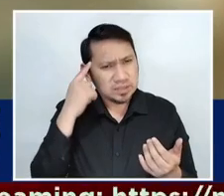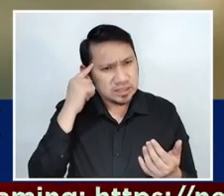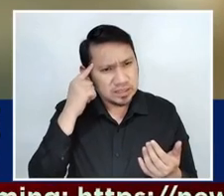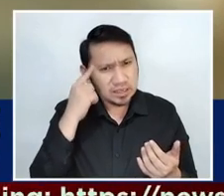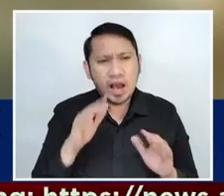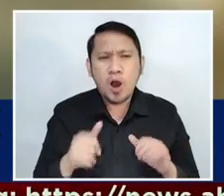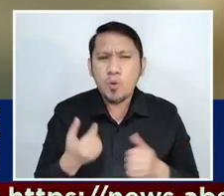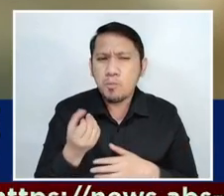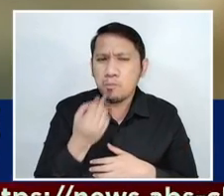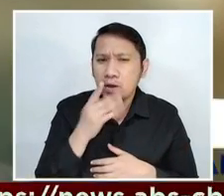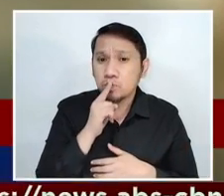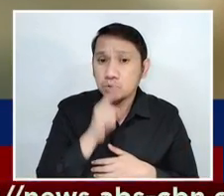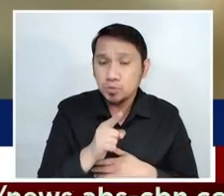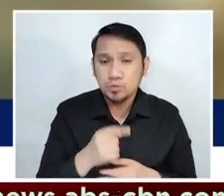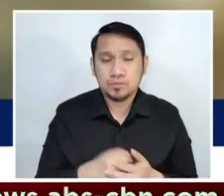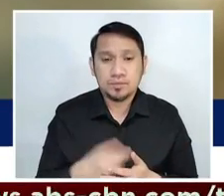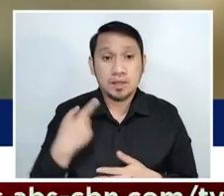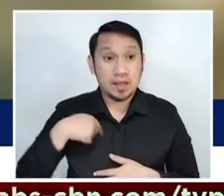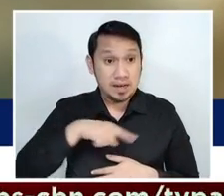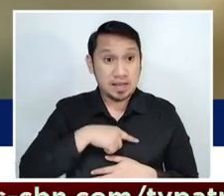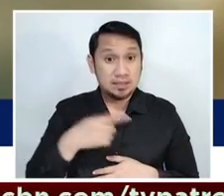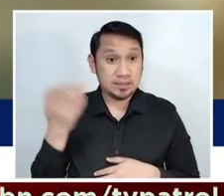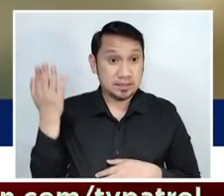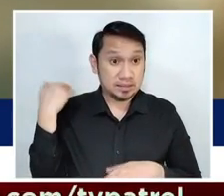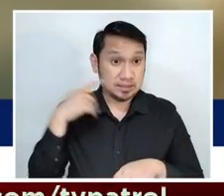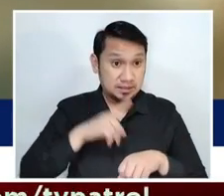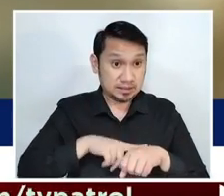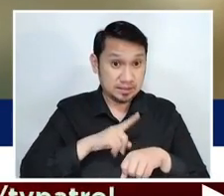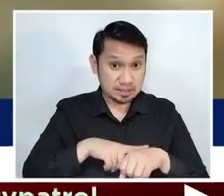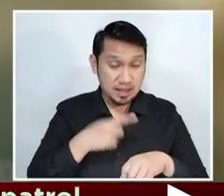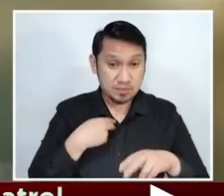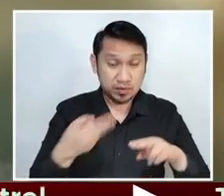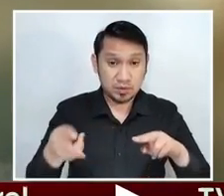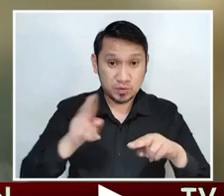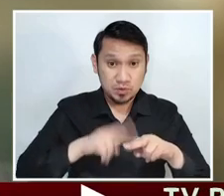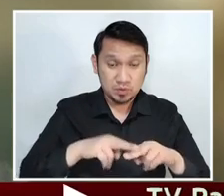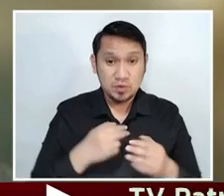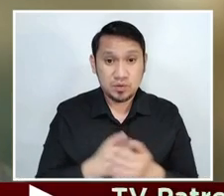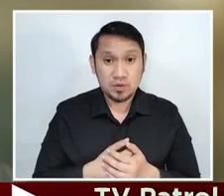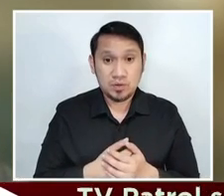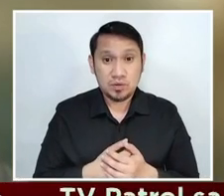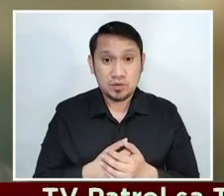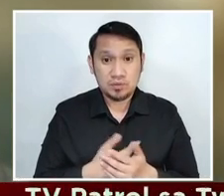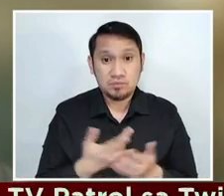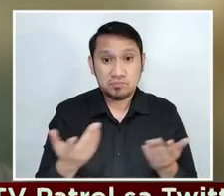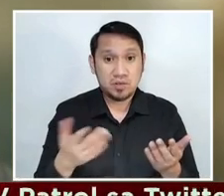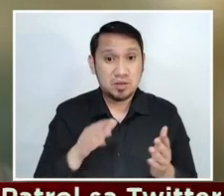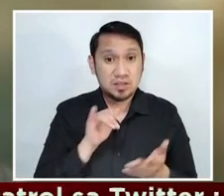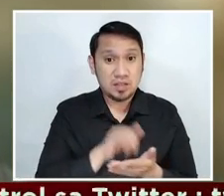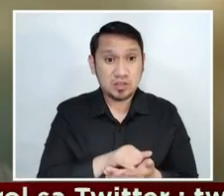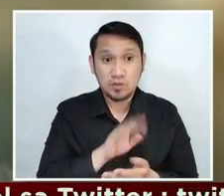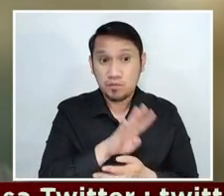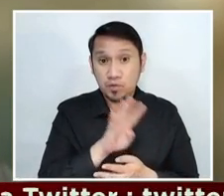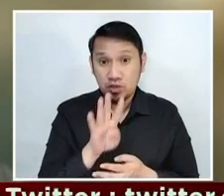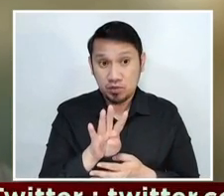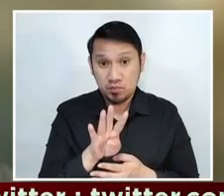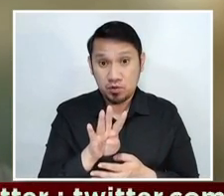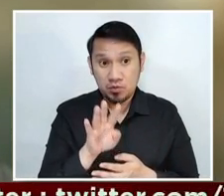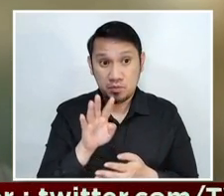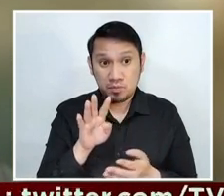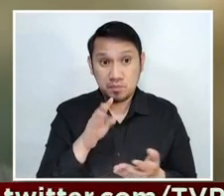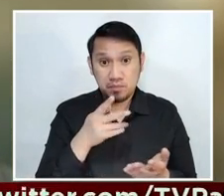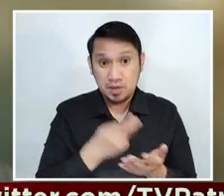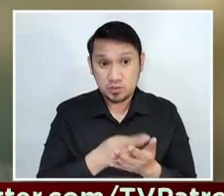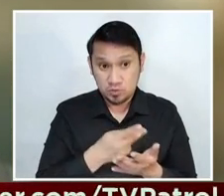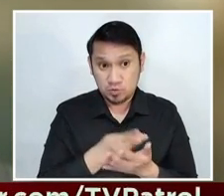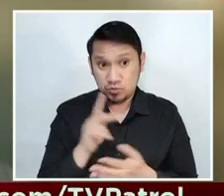time we had this fare rate increase was ang level pa lang ng diesel noon was I think 44 pesos per liter.